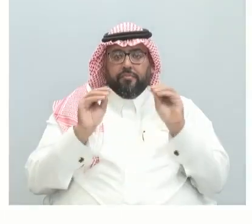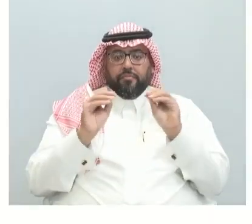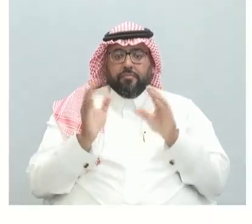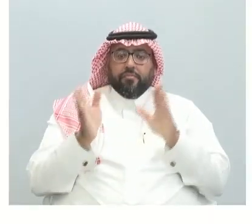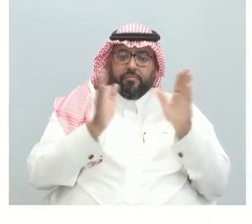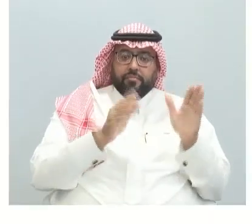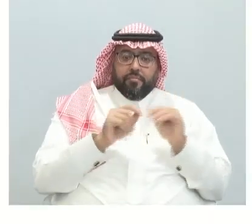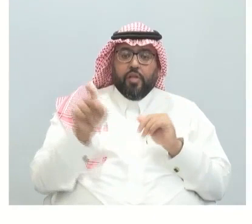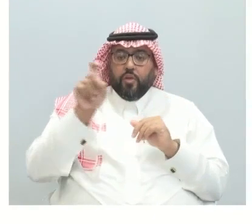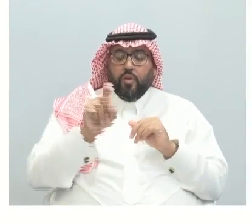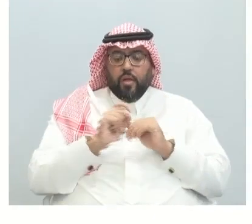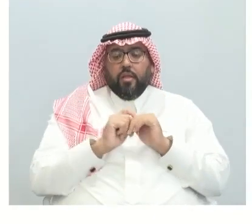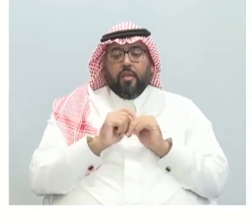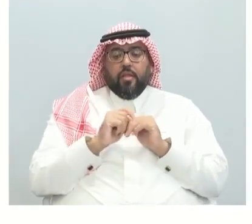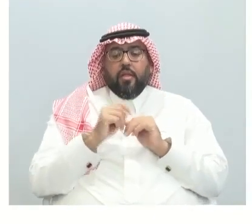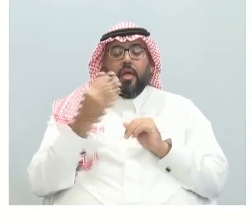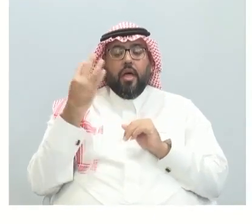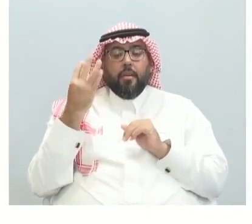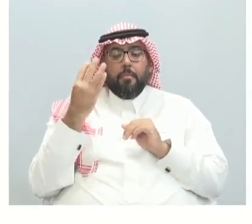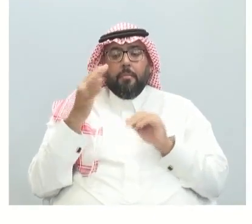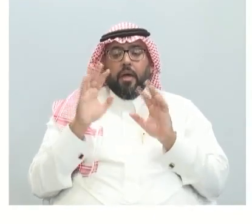ننتقل للسؤال الاخر